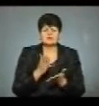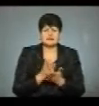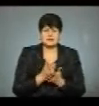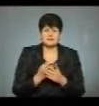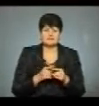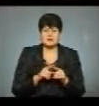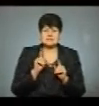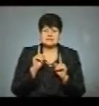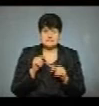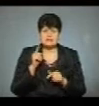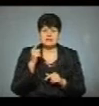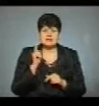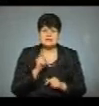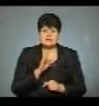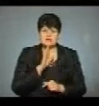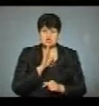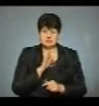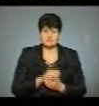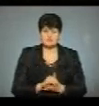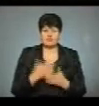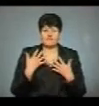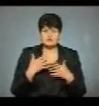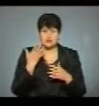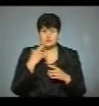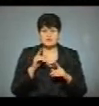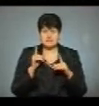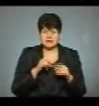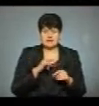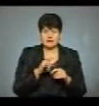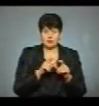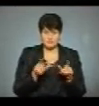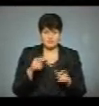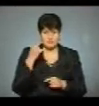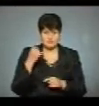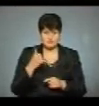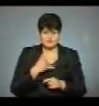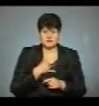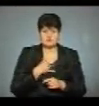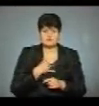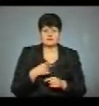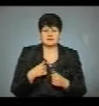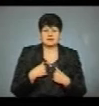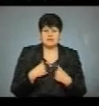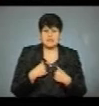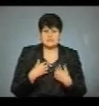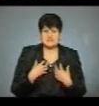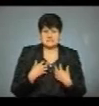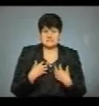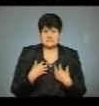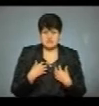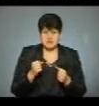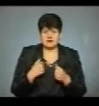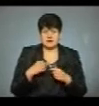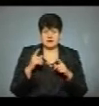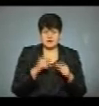це знала тільки наречена. Вже як він їхав в аеропорт, то він мені подзвонив. Мене забирають, я їду в аеропорт.